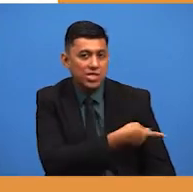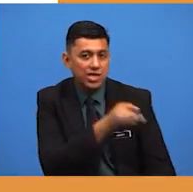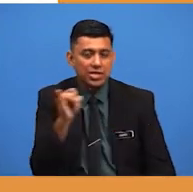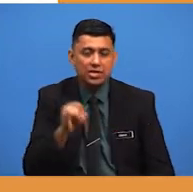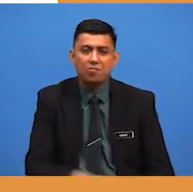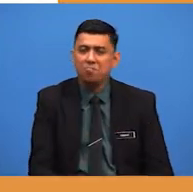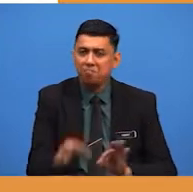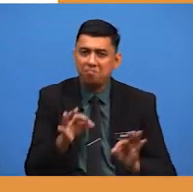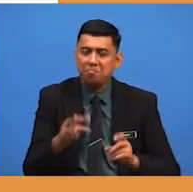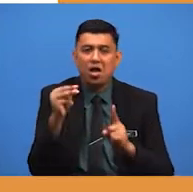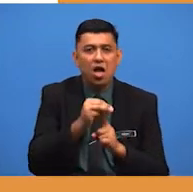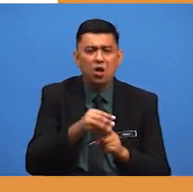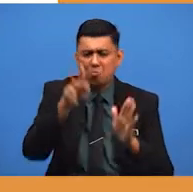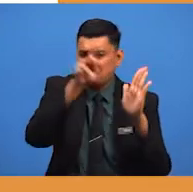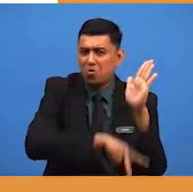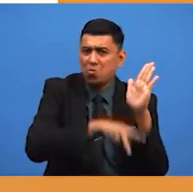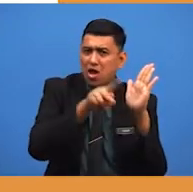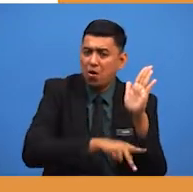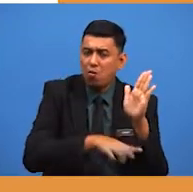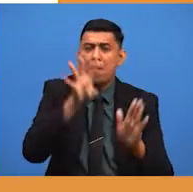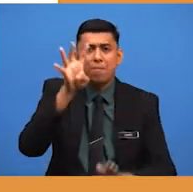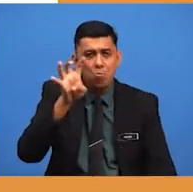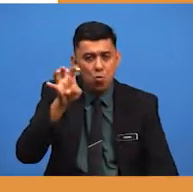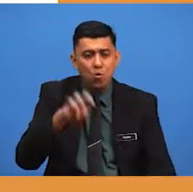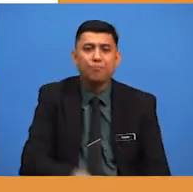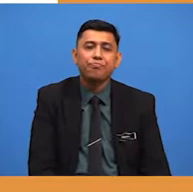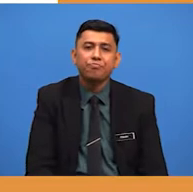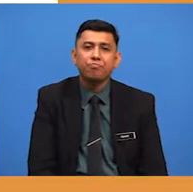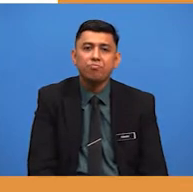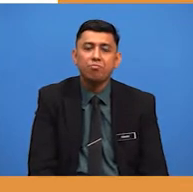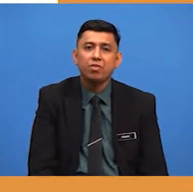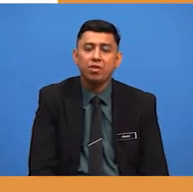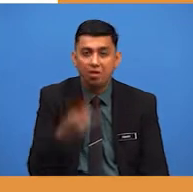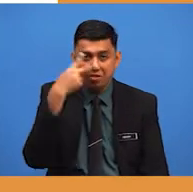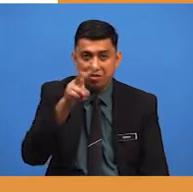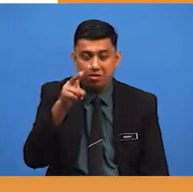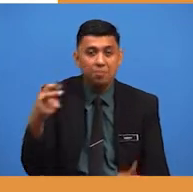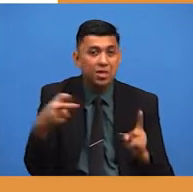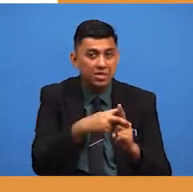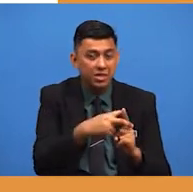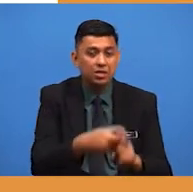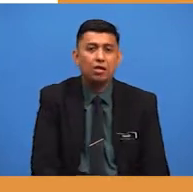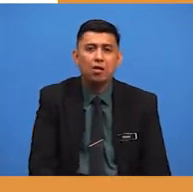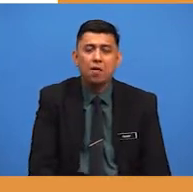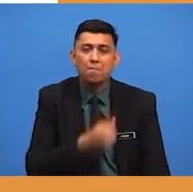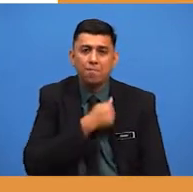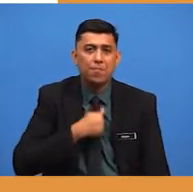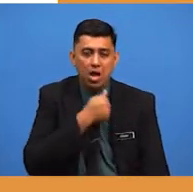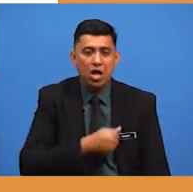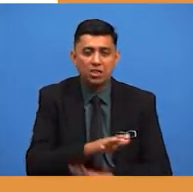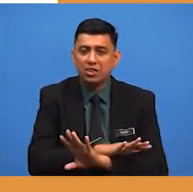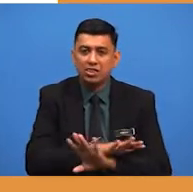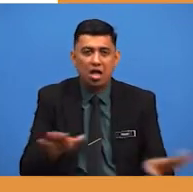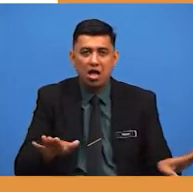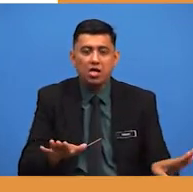Ketiga, jika markah kurang daripada 40, paparkan mesej, maaf,